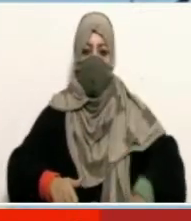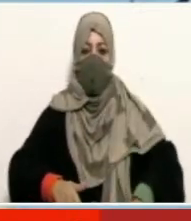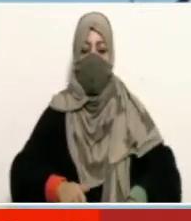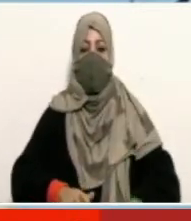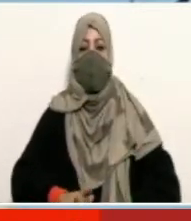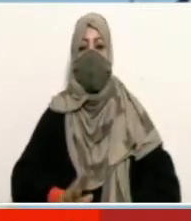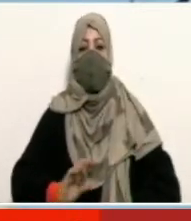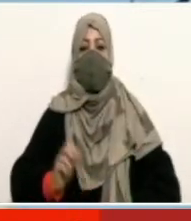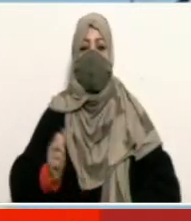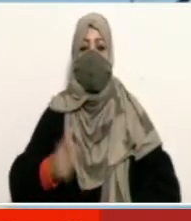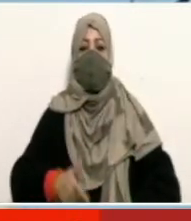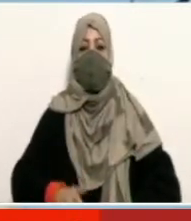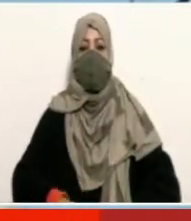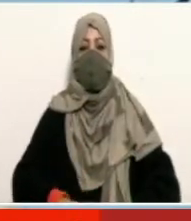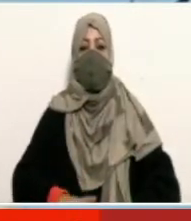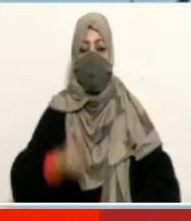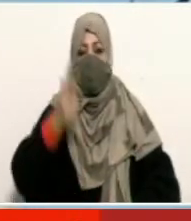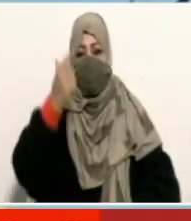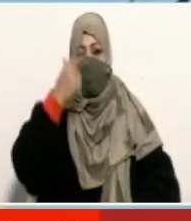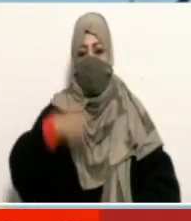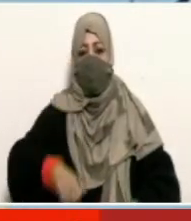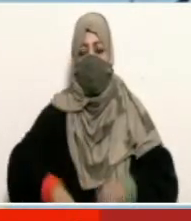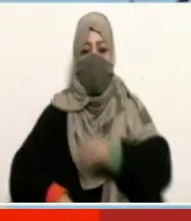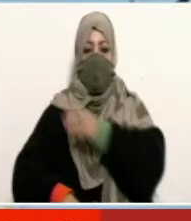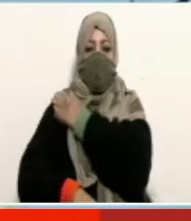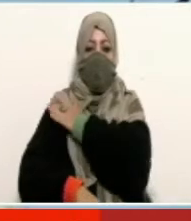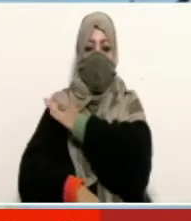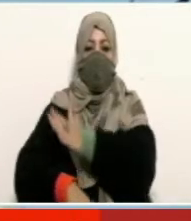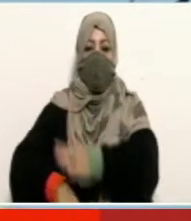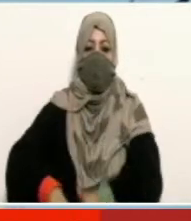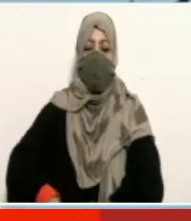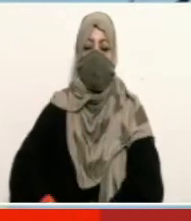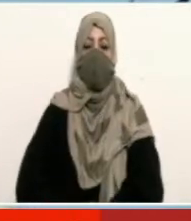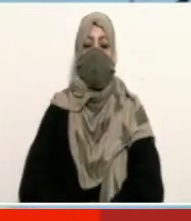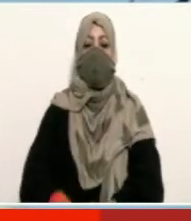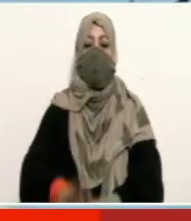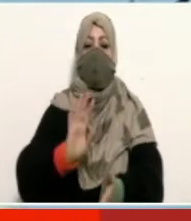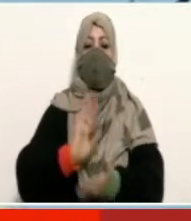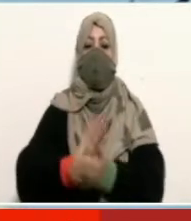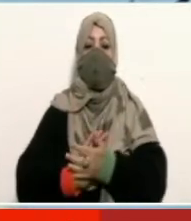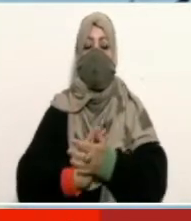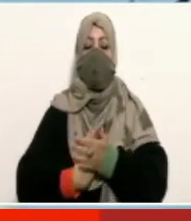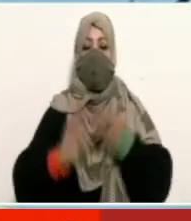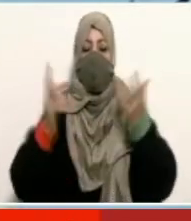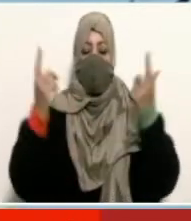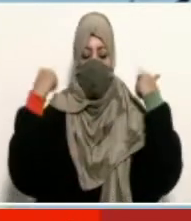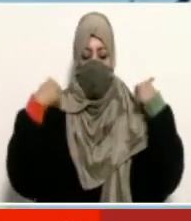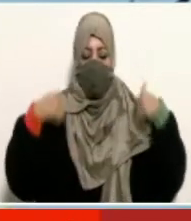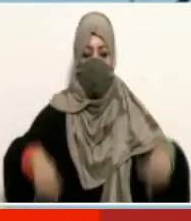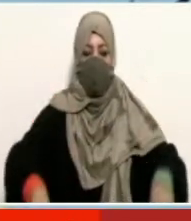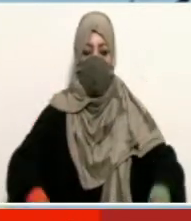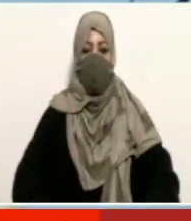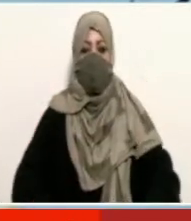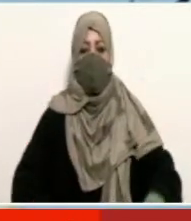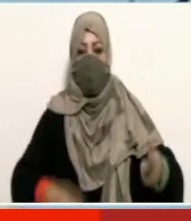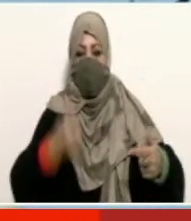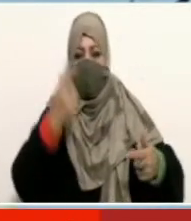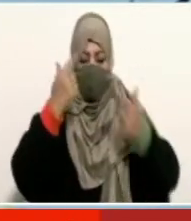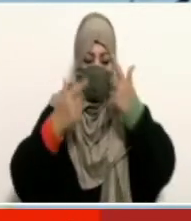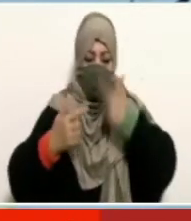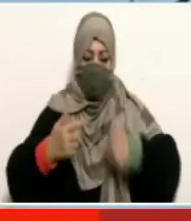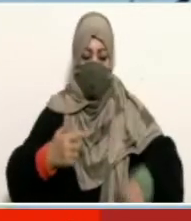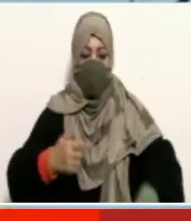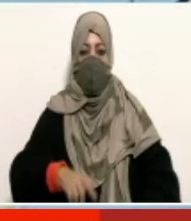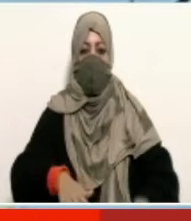من الكتف وينزل مع العضد وينزل معه الظهر والبطن والرجل، وكذلك الشق الأيسر، وبذلك ينتهي غسله. لو استعمل